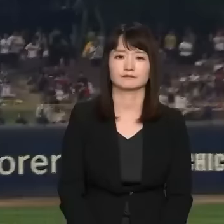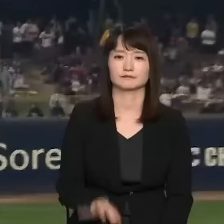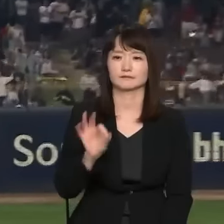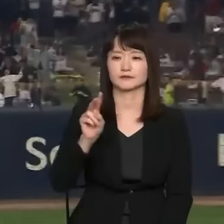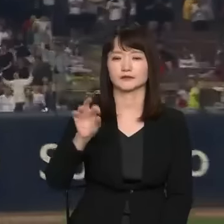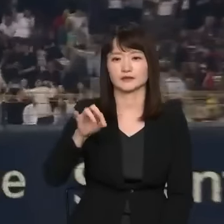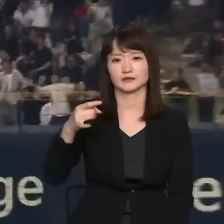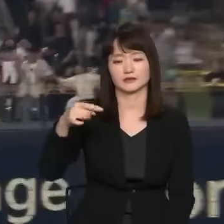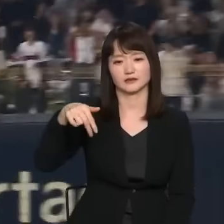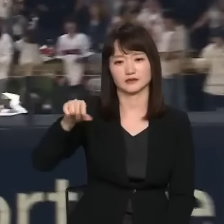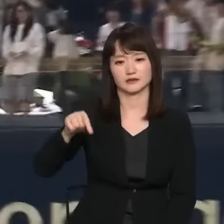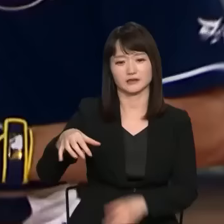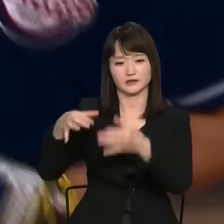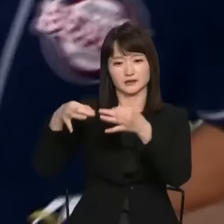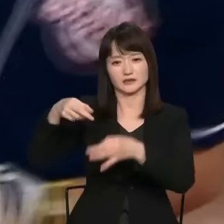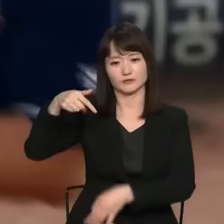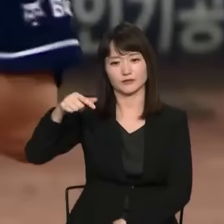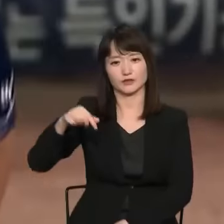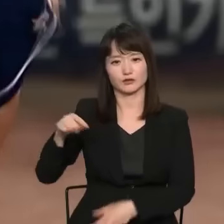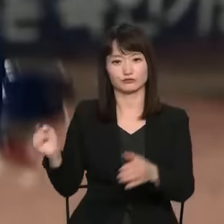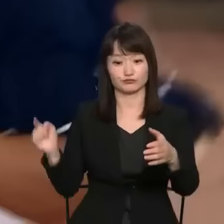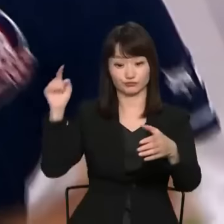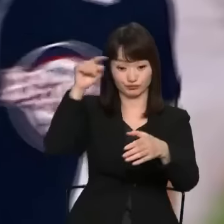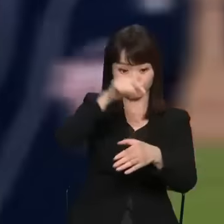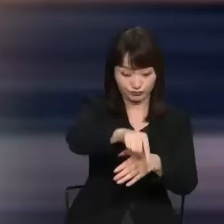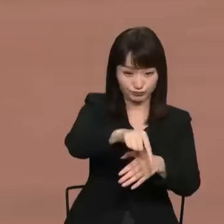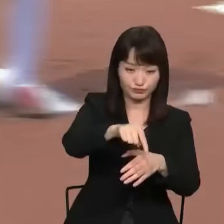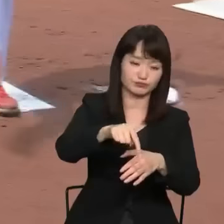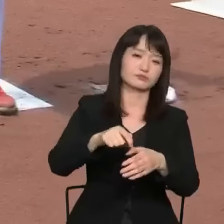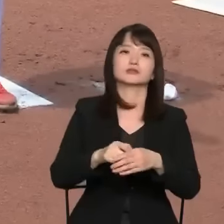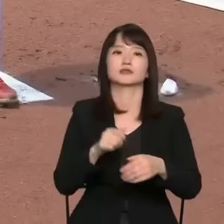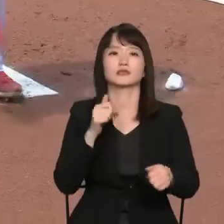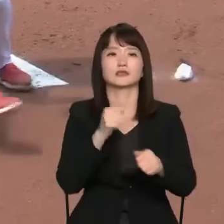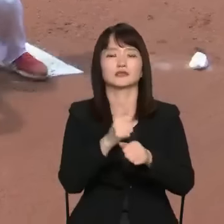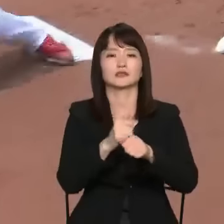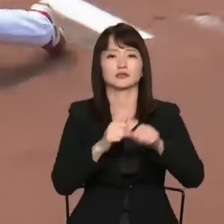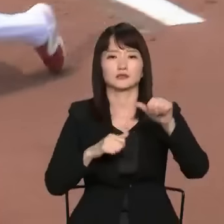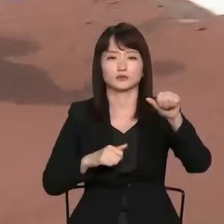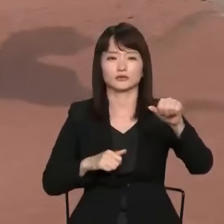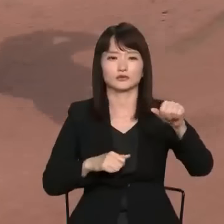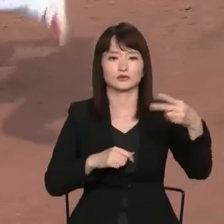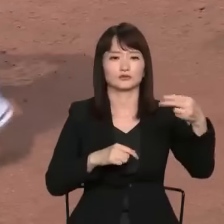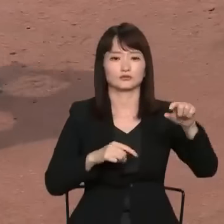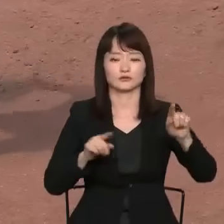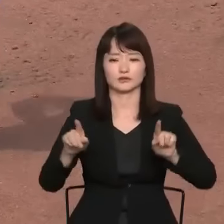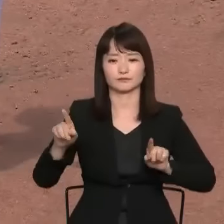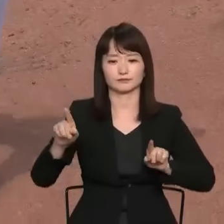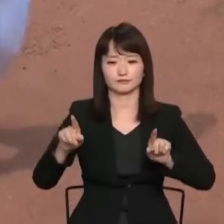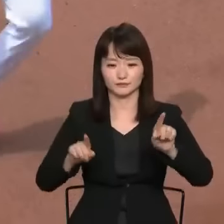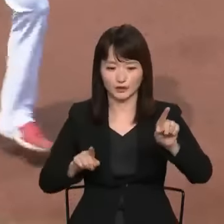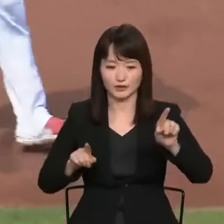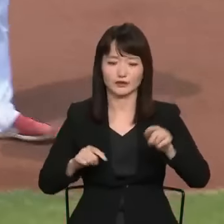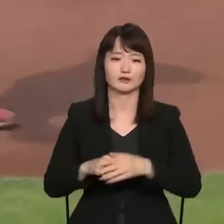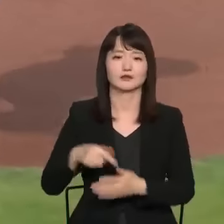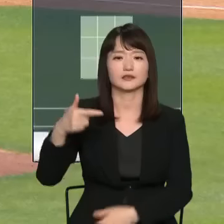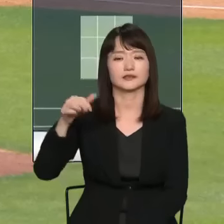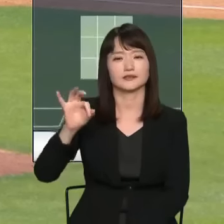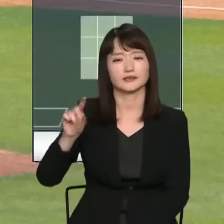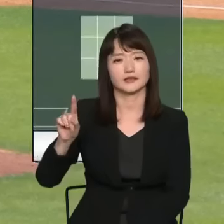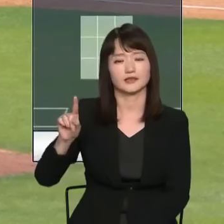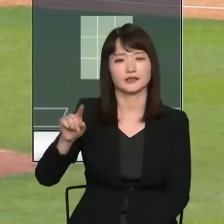양의지와 김재환의 홈런포를 앞세워 우연승을 내달린 두산을 상대로 기아의 양현종은 노련하게 경기를